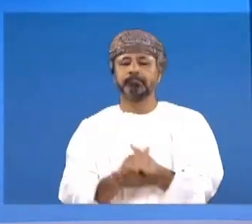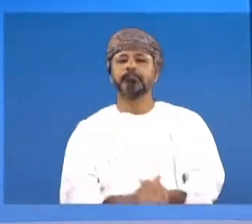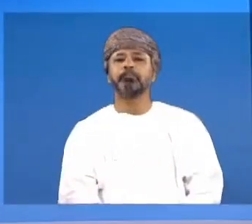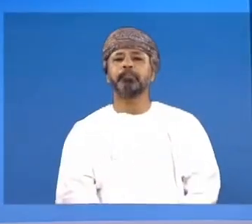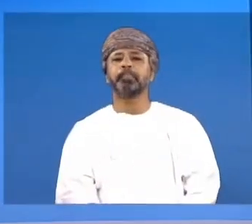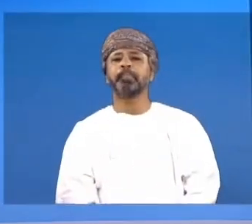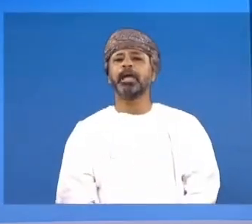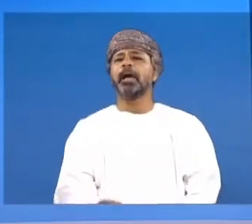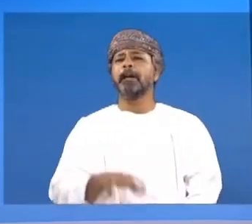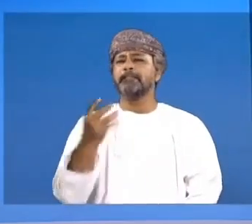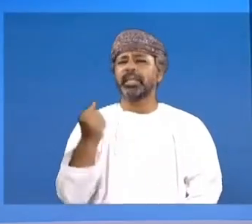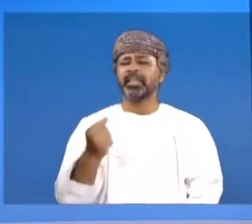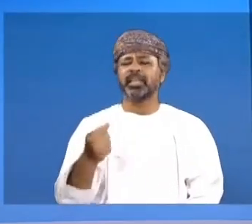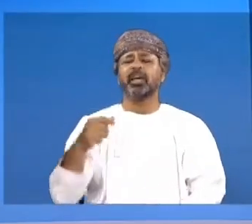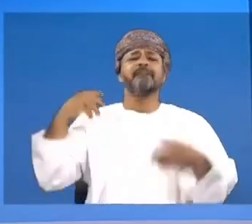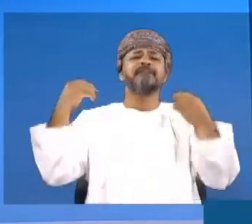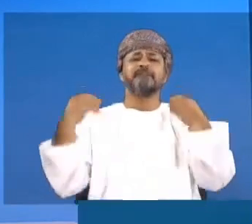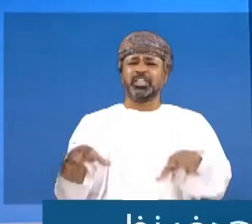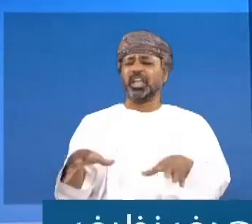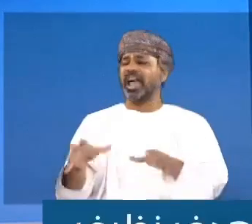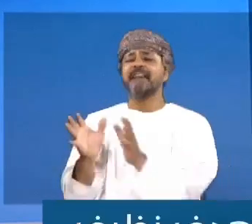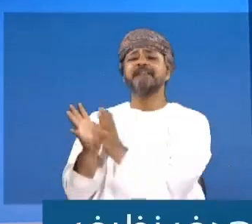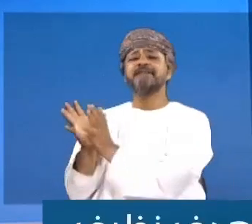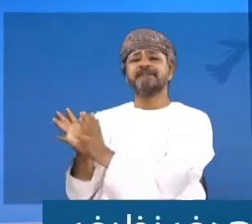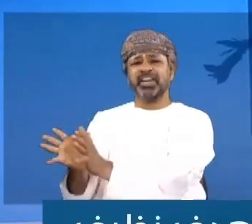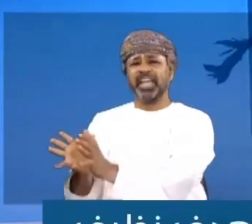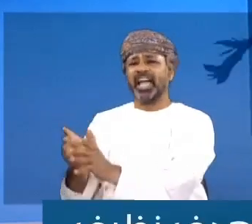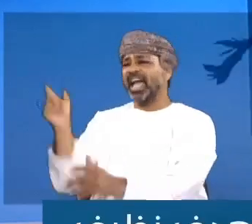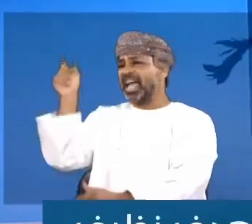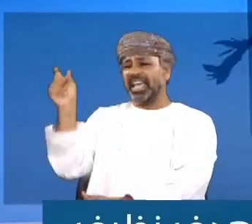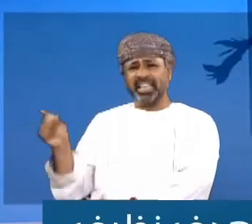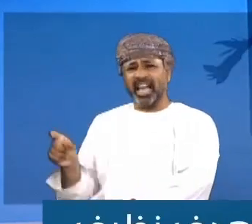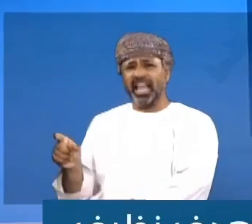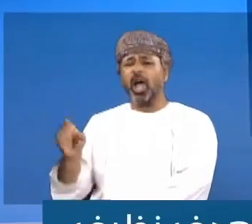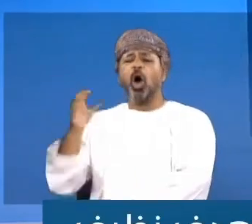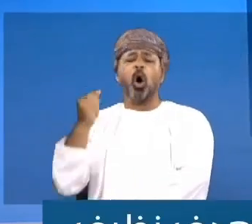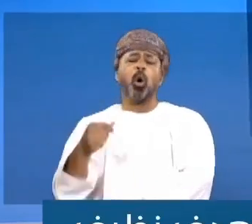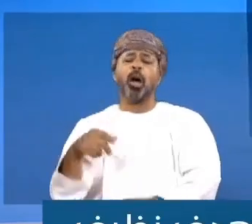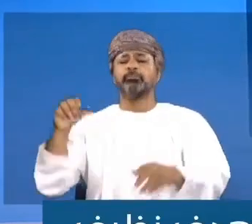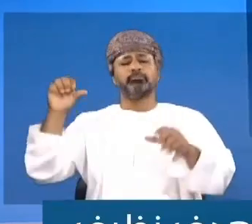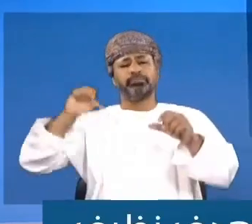فشل تورينتو في الحفاظ على سجله الخالي من الهزائم حين سقط أمام ضيفه